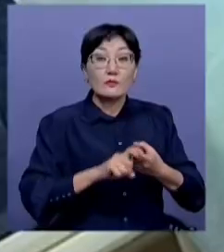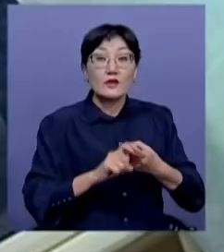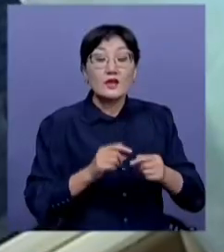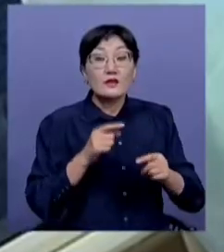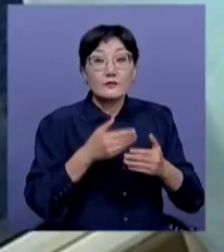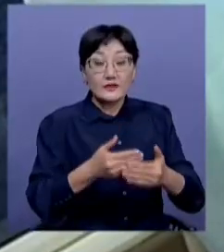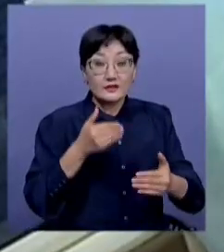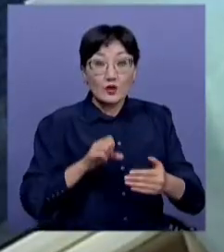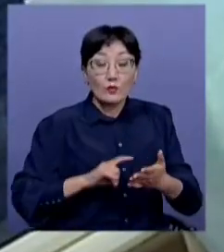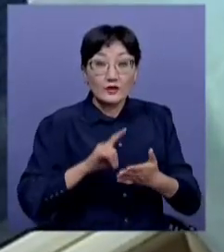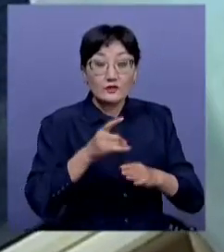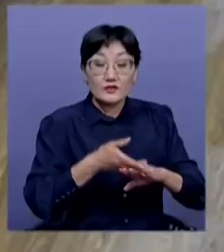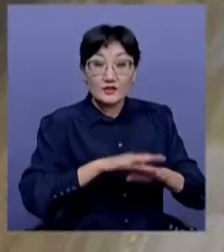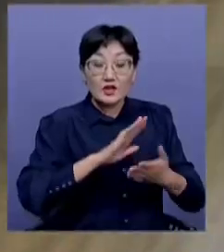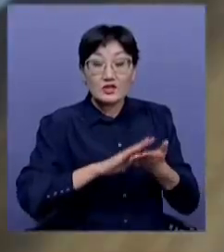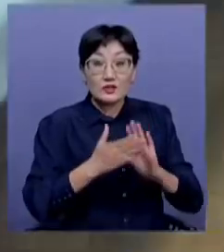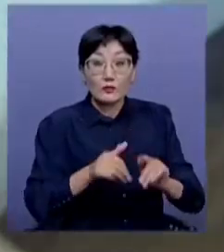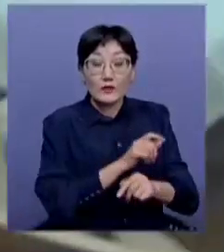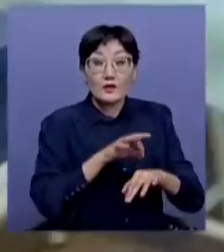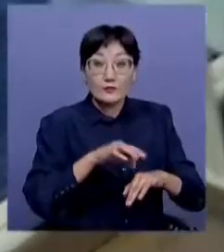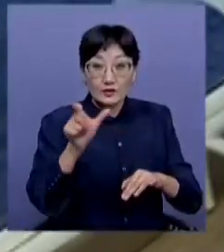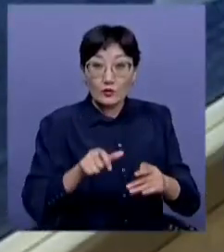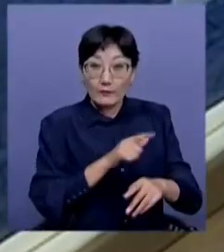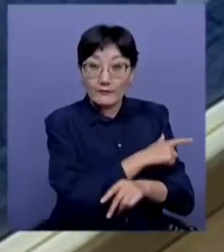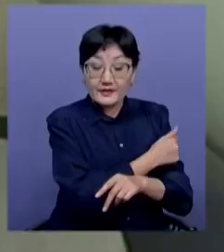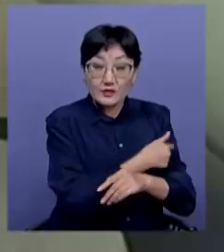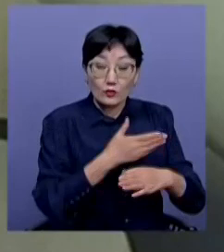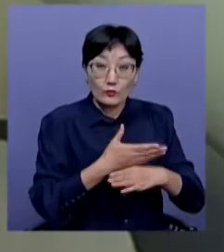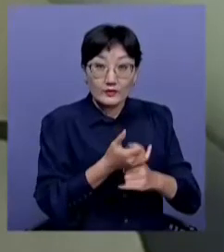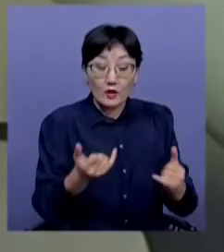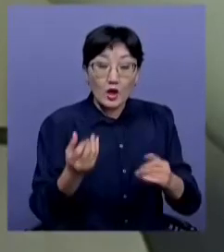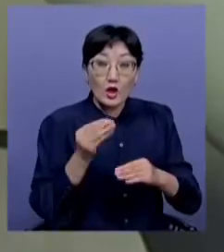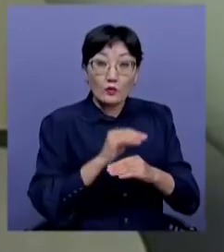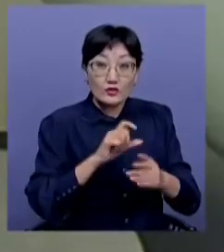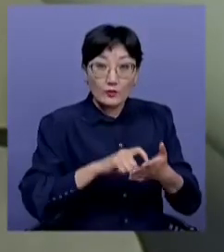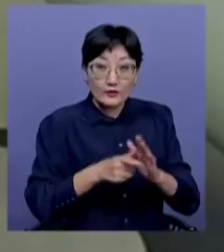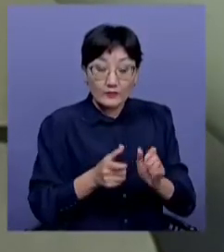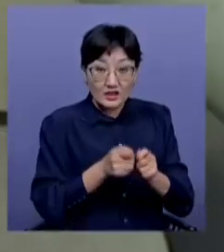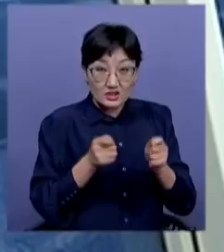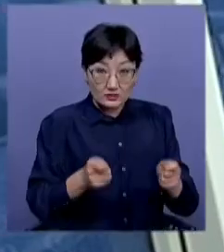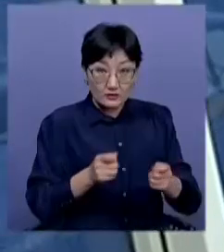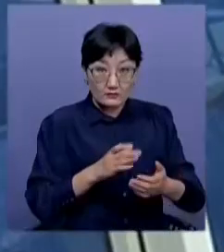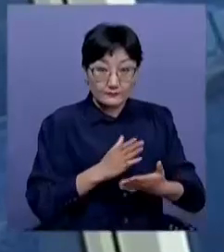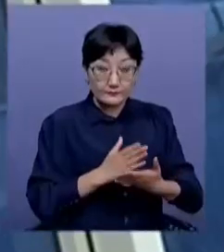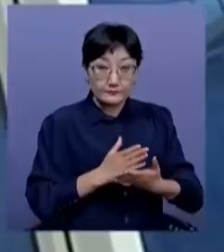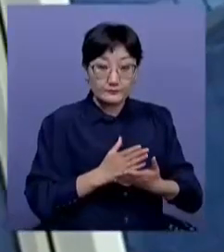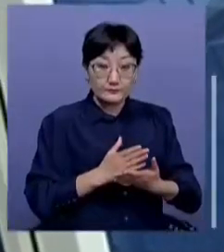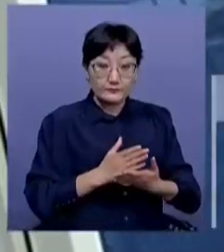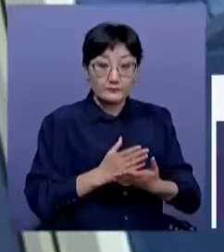жақында әуежайда ауыр халдегі науқасқа медициналық көмек көрсететін қосымша изолятор бөлмесі ашылыпты. Суда